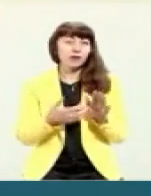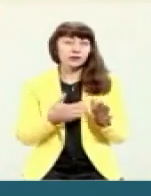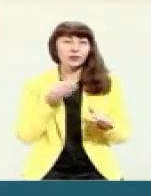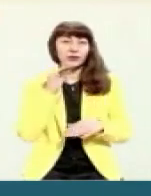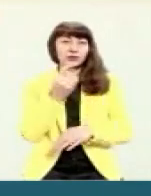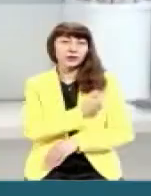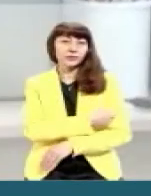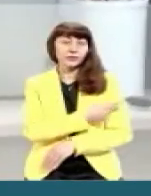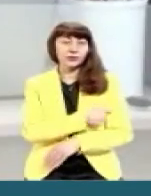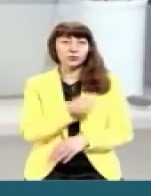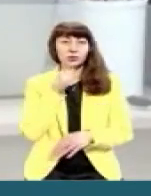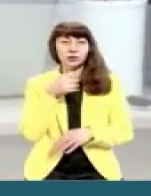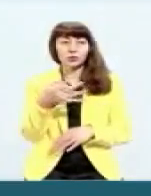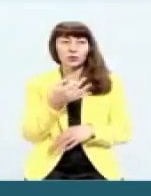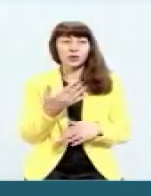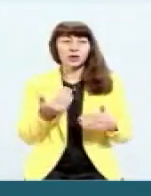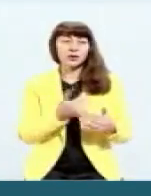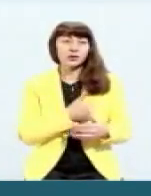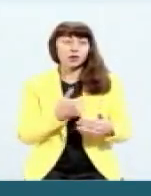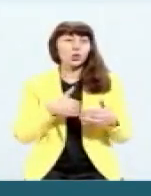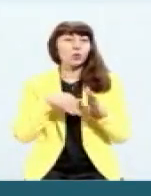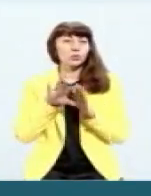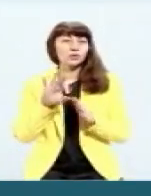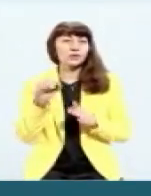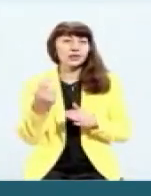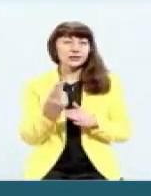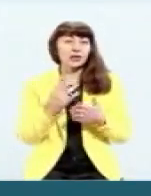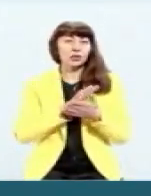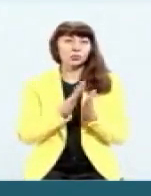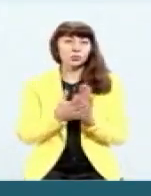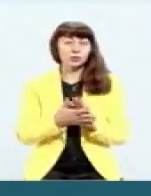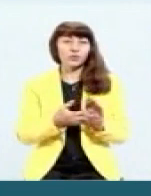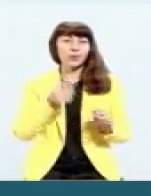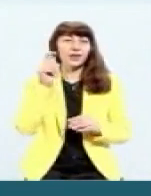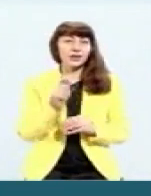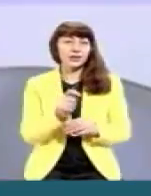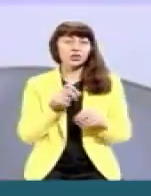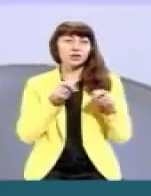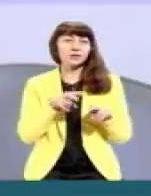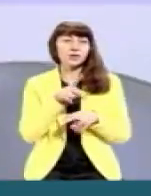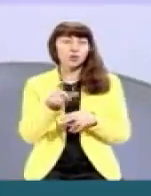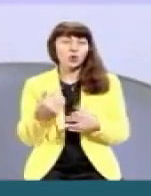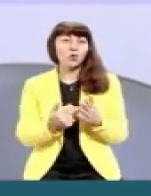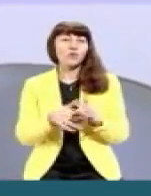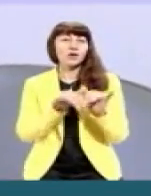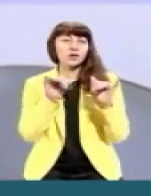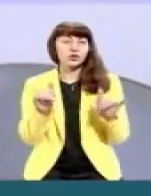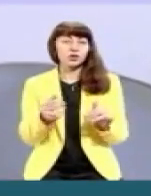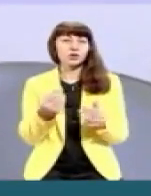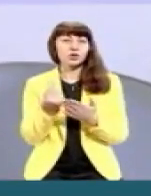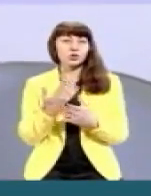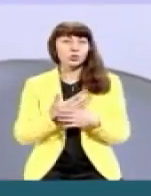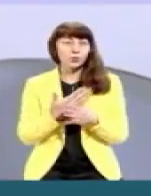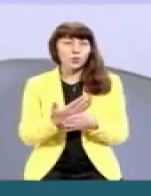медицинских кадров в области планируют, улучшив социальный пакет прибывших специалистов. Увеличат сумму подъемных, врачи городских больниц получат